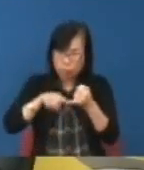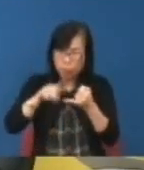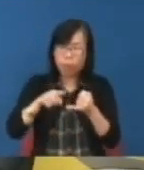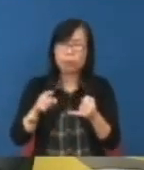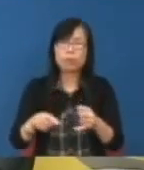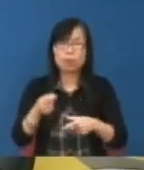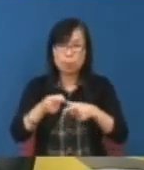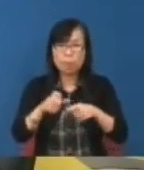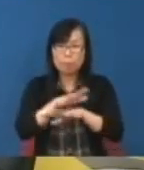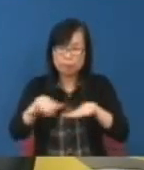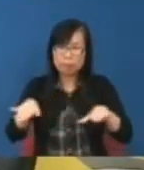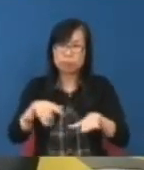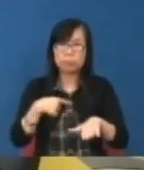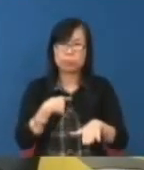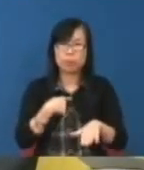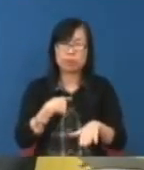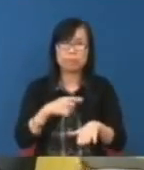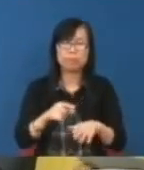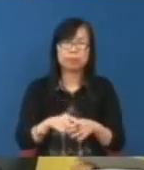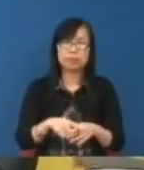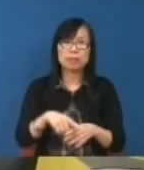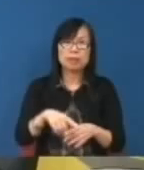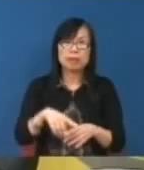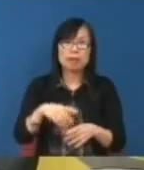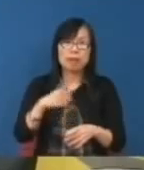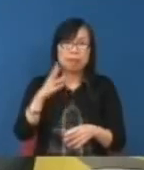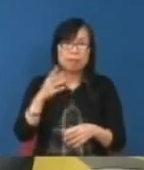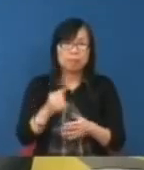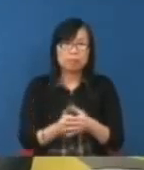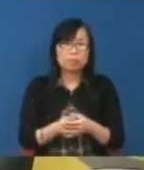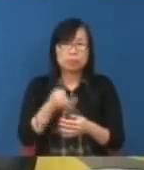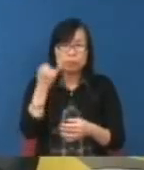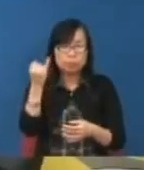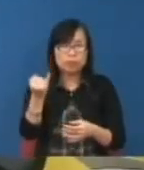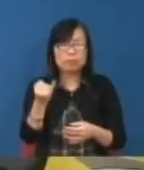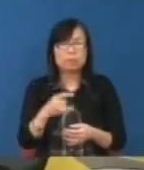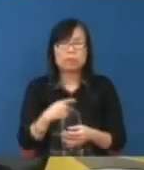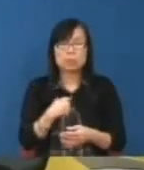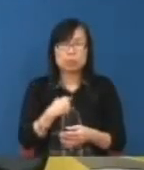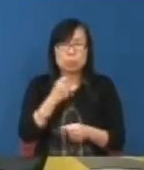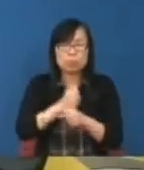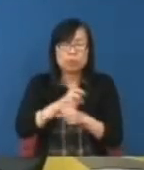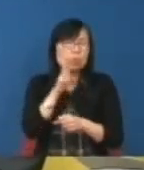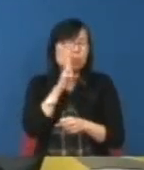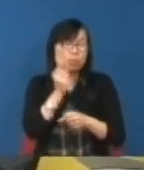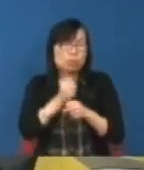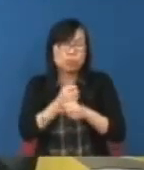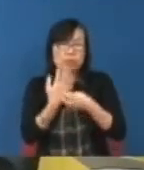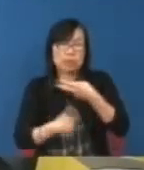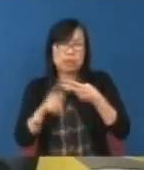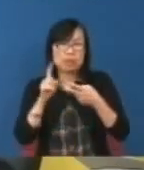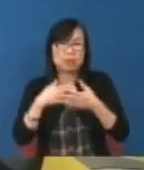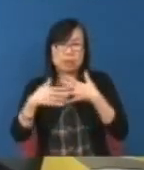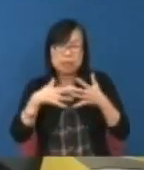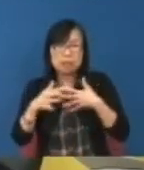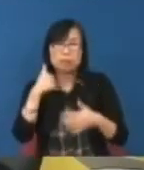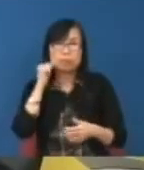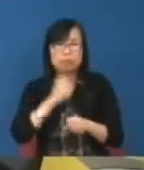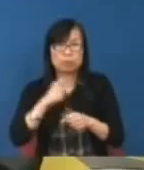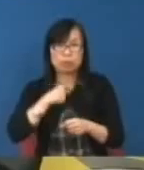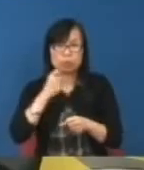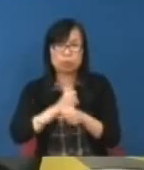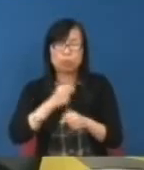係。覺得你如果真係太過離譜嘅，你當做善事都要做啦咁樣，所以就係而家變咗一個